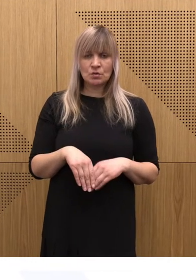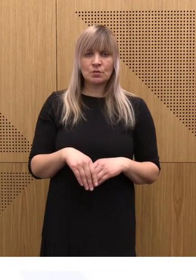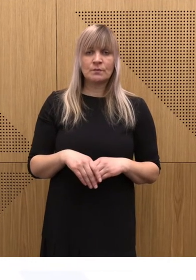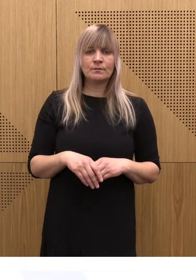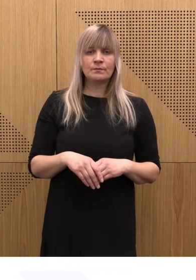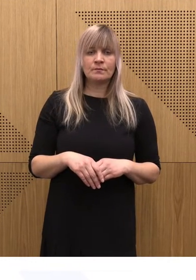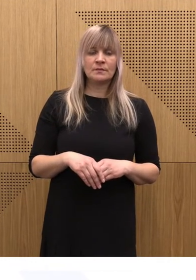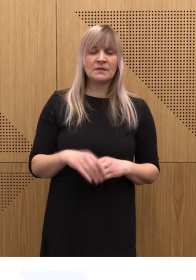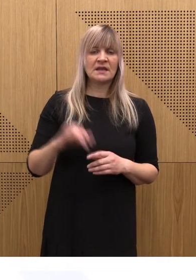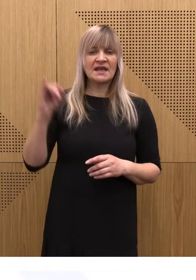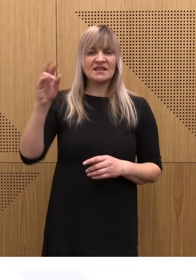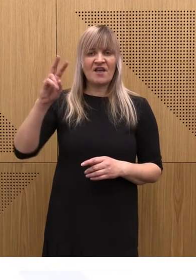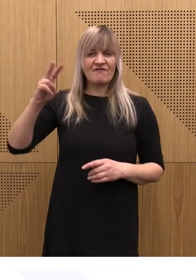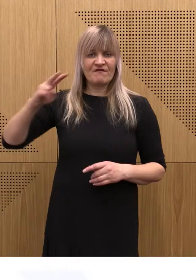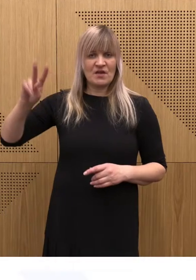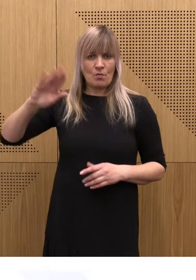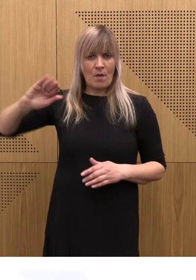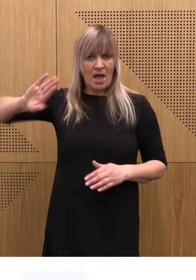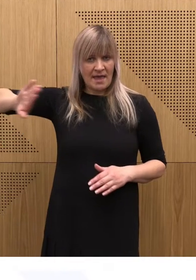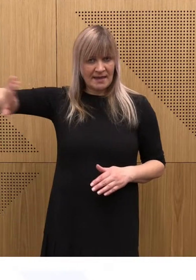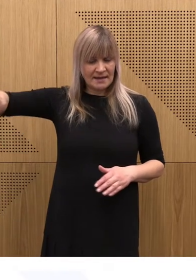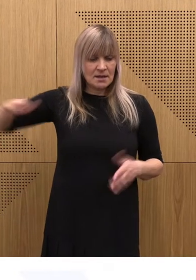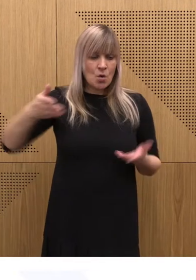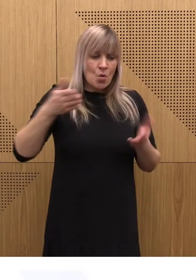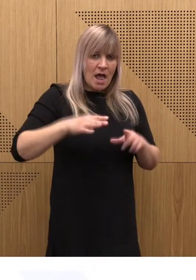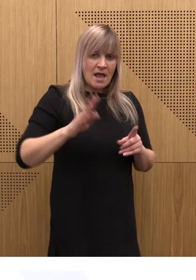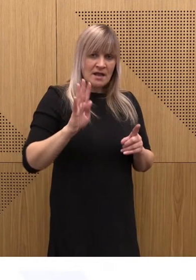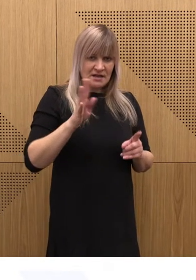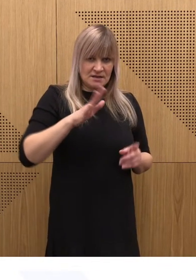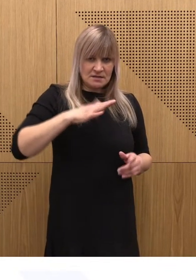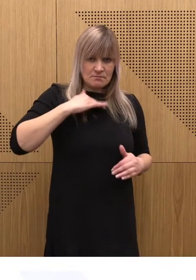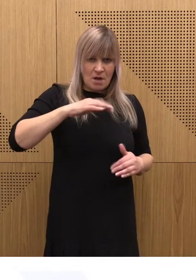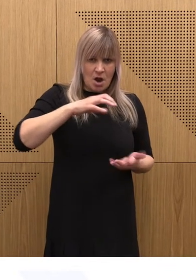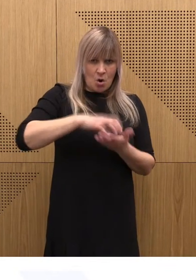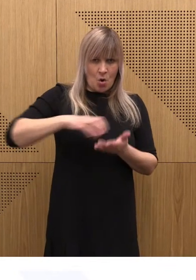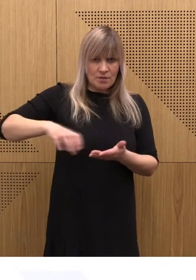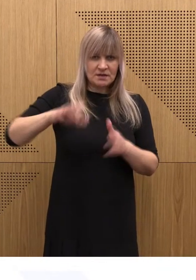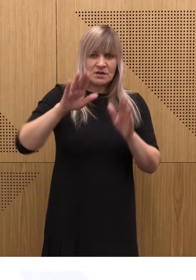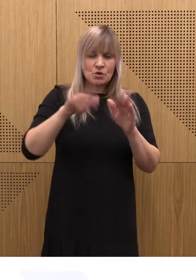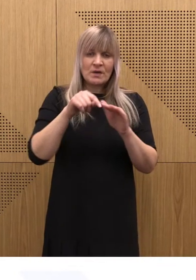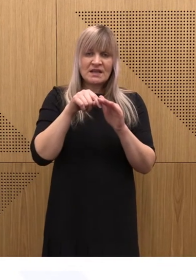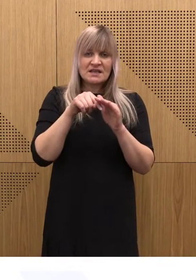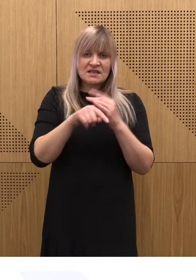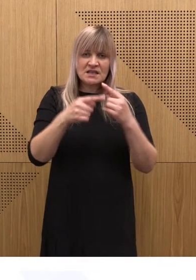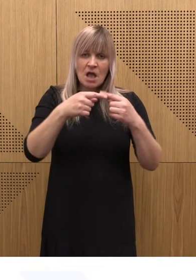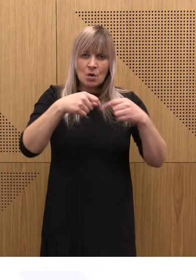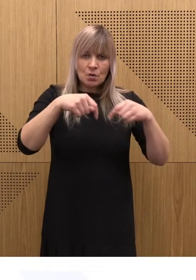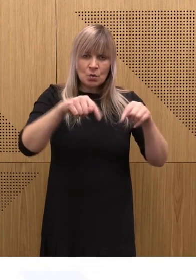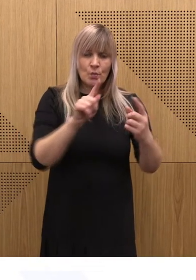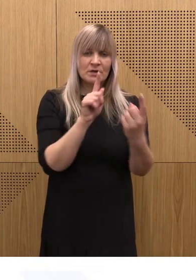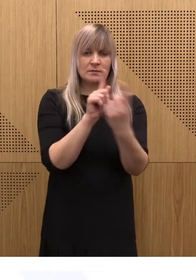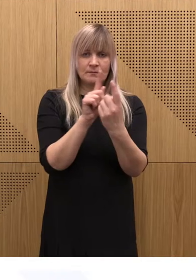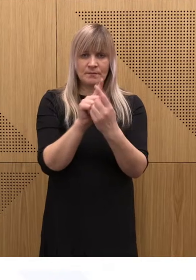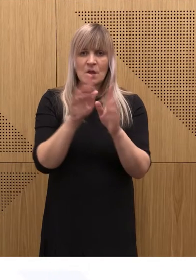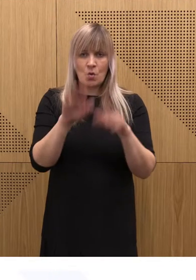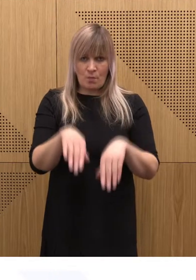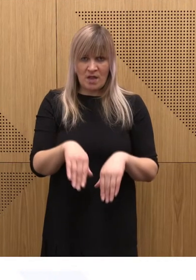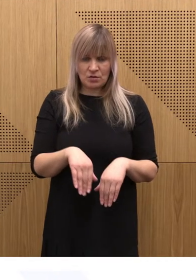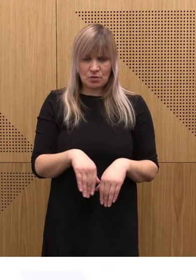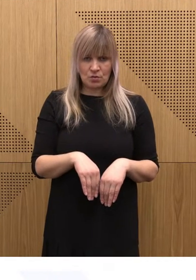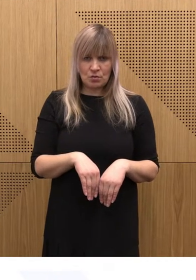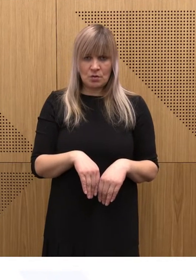jätame korra Ida-Viruma kõrvale, siis ta on lubatud kõikides maakondades, siseruumides, individuaalselt sporditegemine on